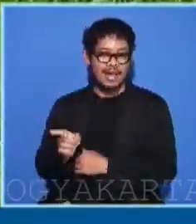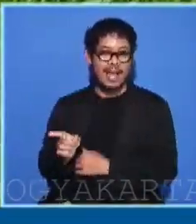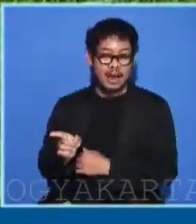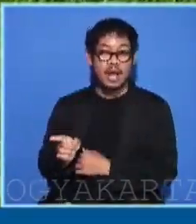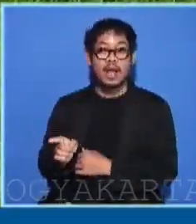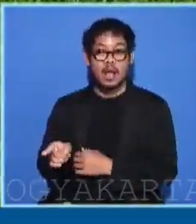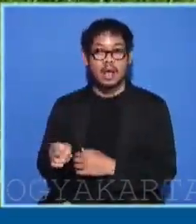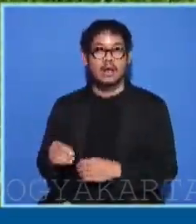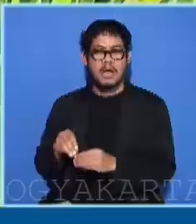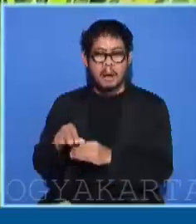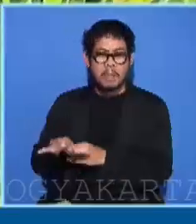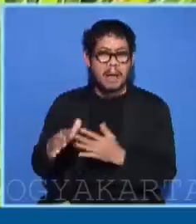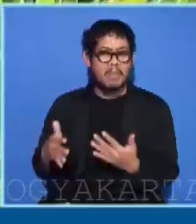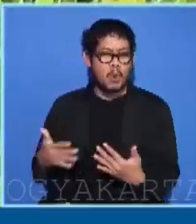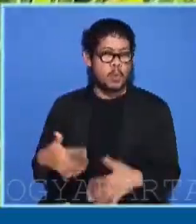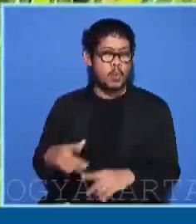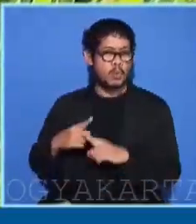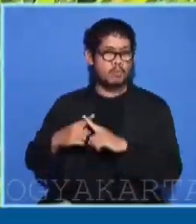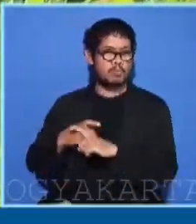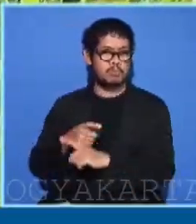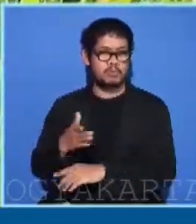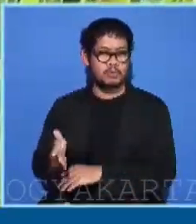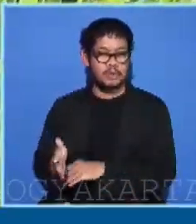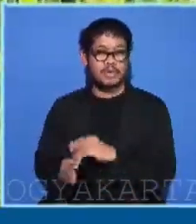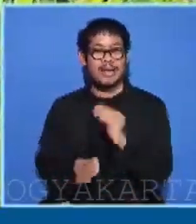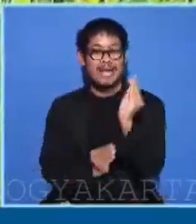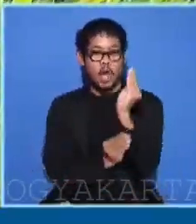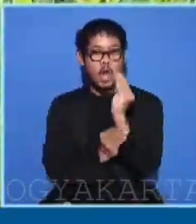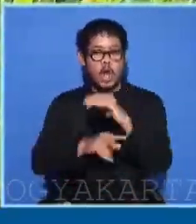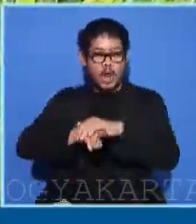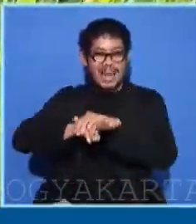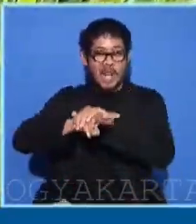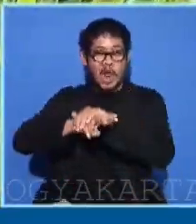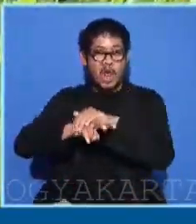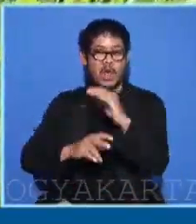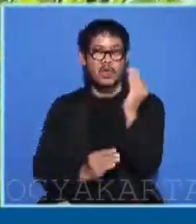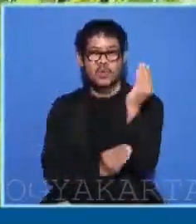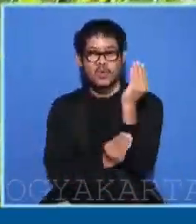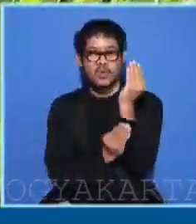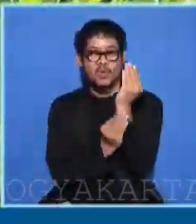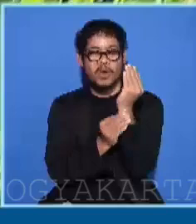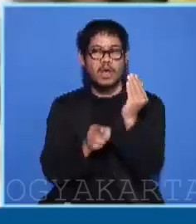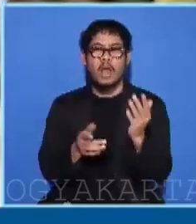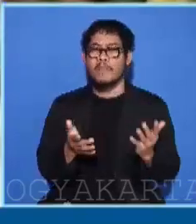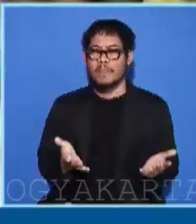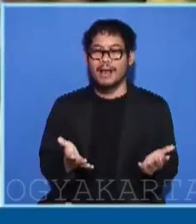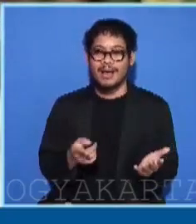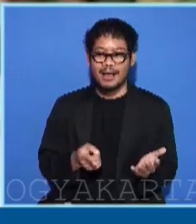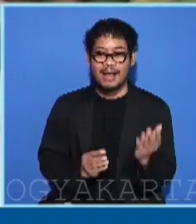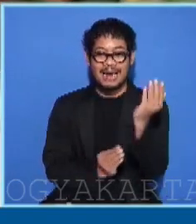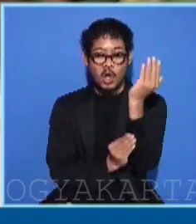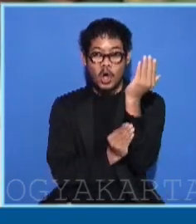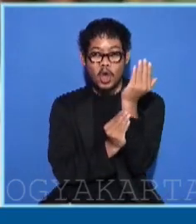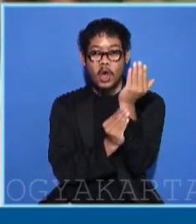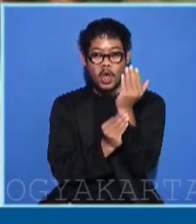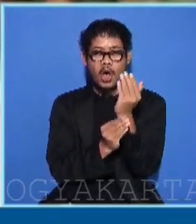Dados pun Wiwit ngerbosa taneman pantun Inggih menika omo keong omo keong menika mujudaken satunggaling omo ingkang dumugining